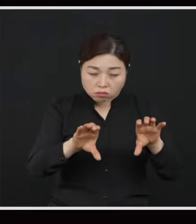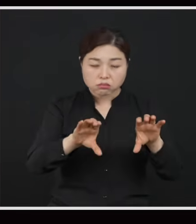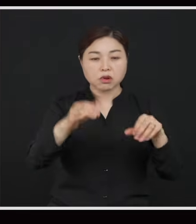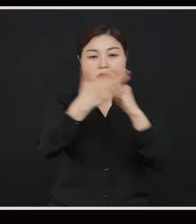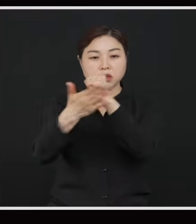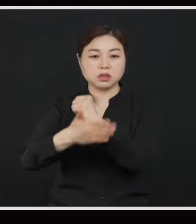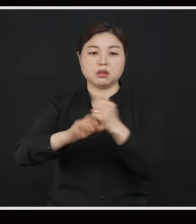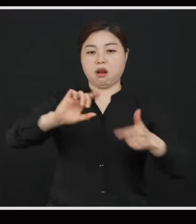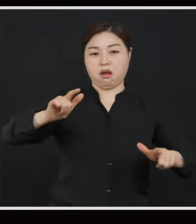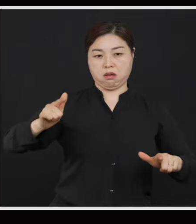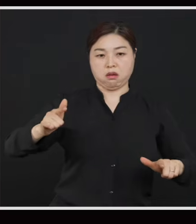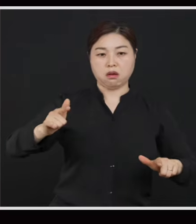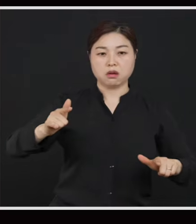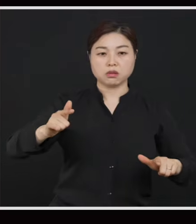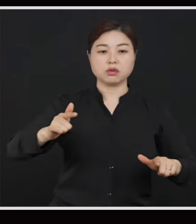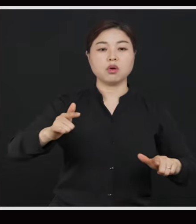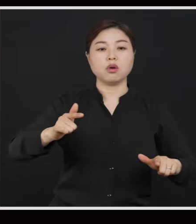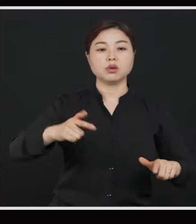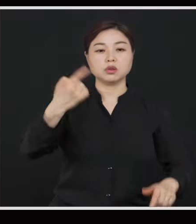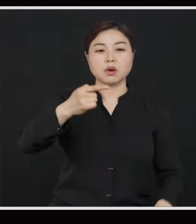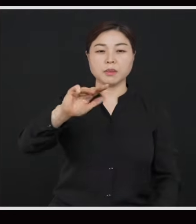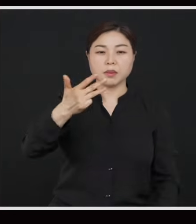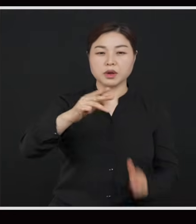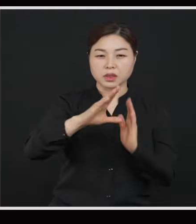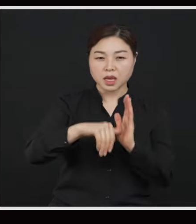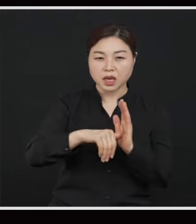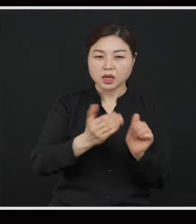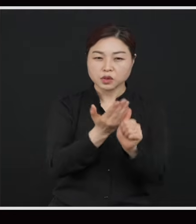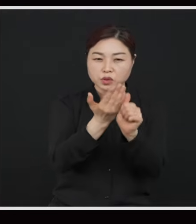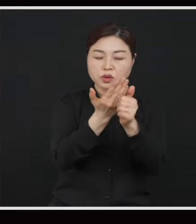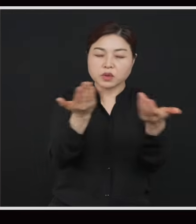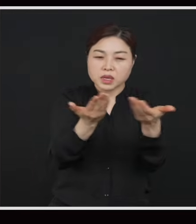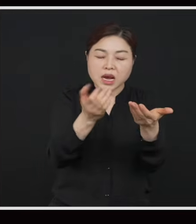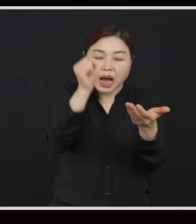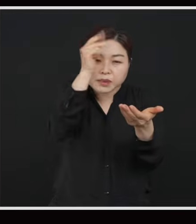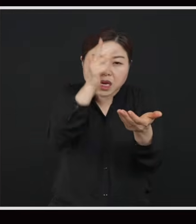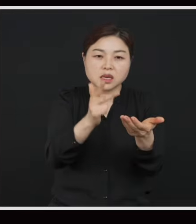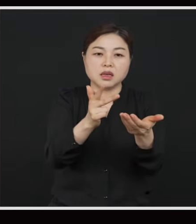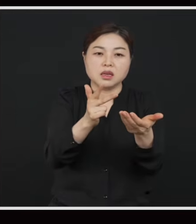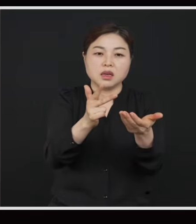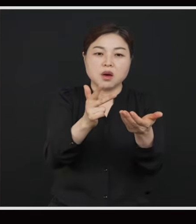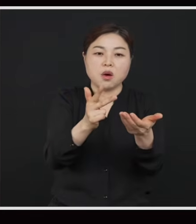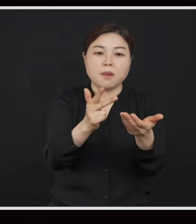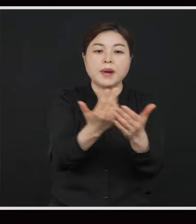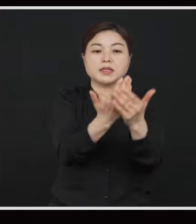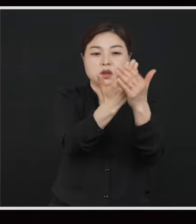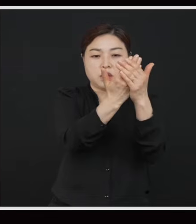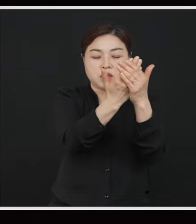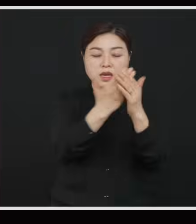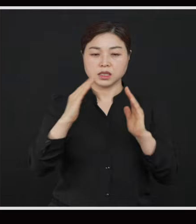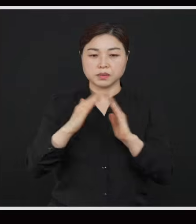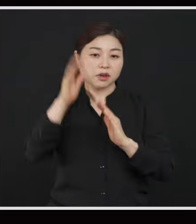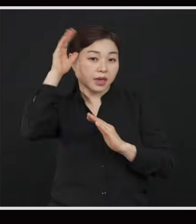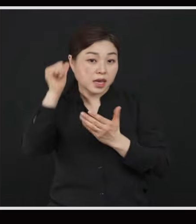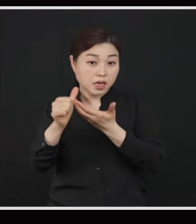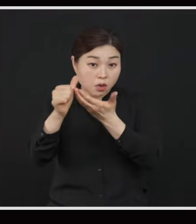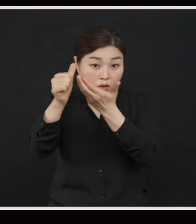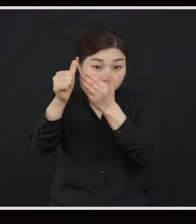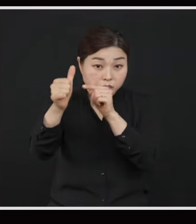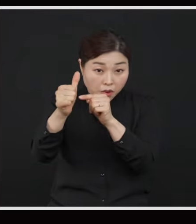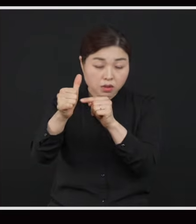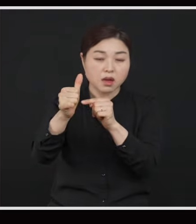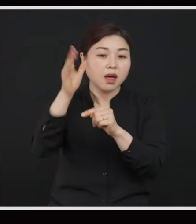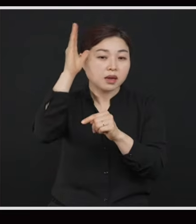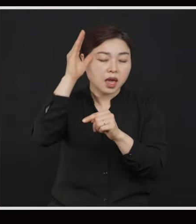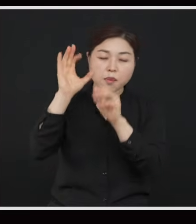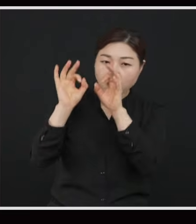1800년대가 육종업이라는 게 갑자기 성행한 시기거든요. 여러분들 집에서 강아지 키우시는 분들 보면 그 대부분